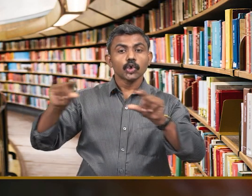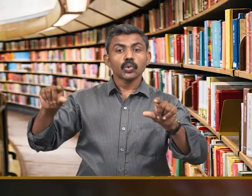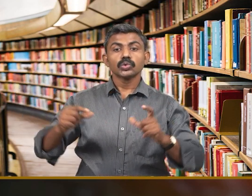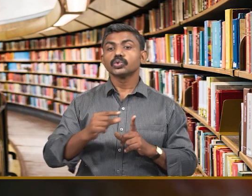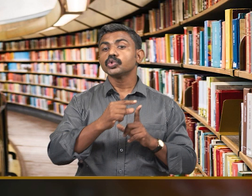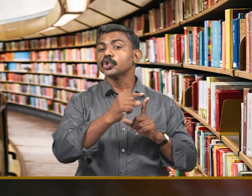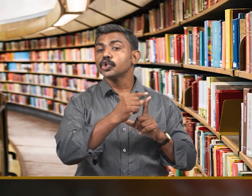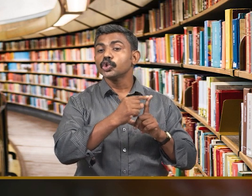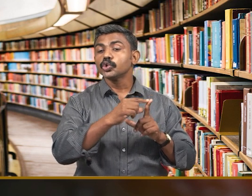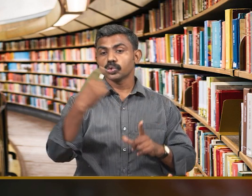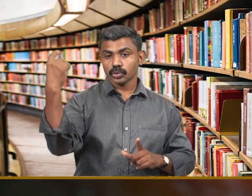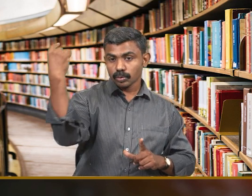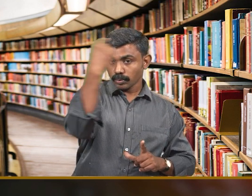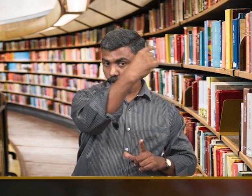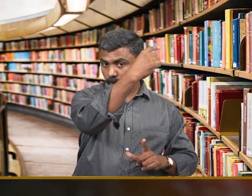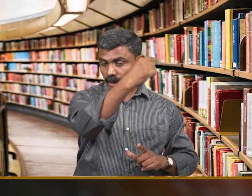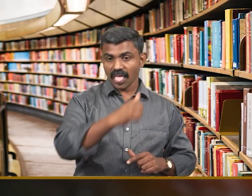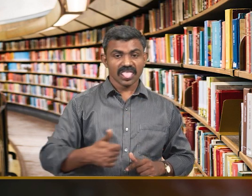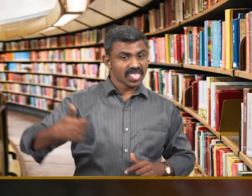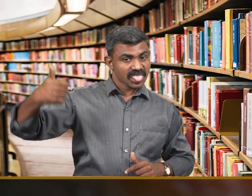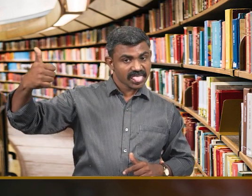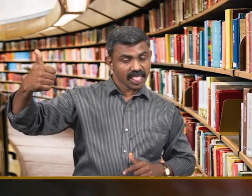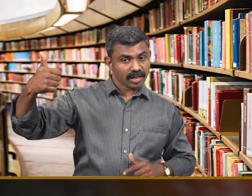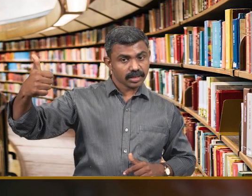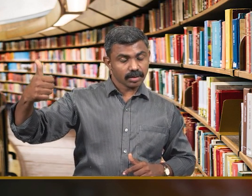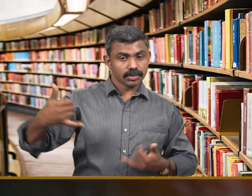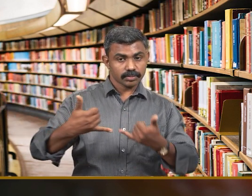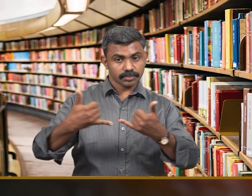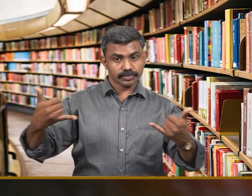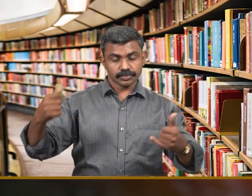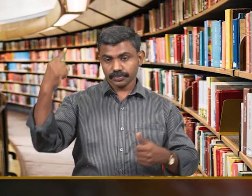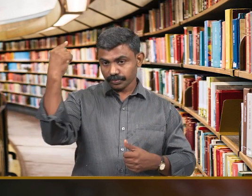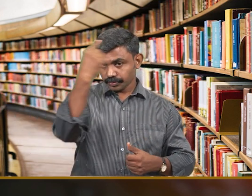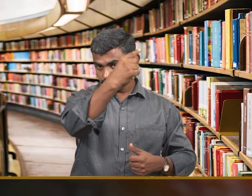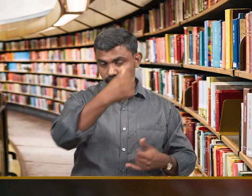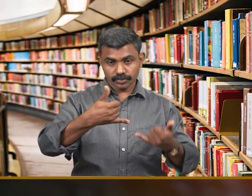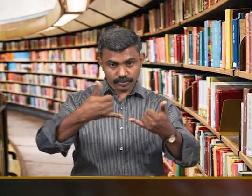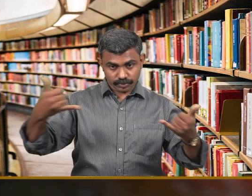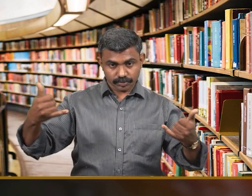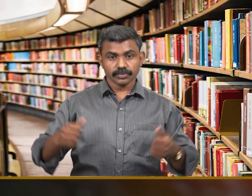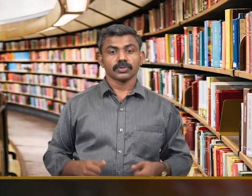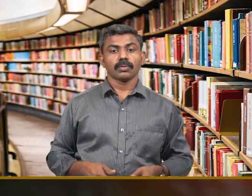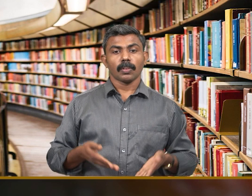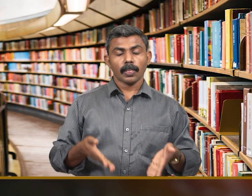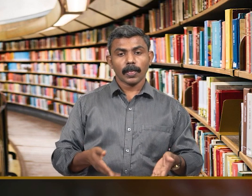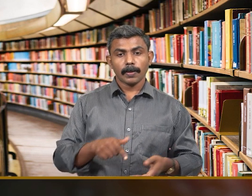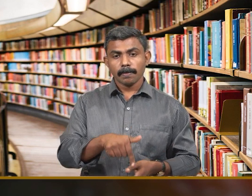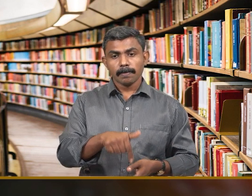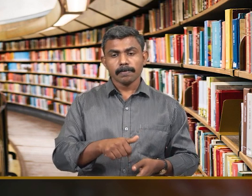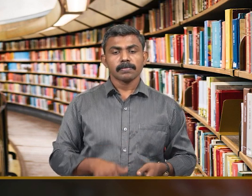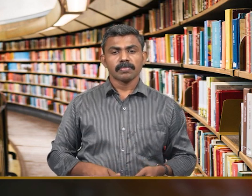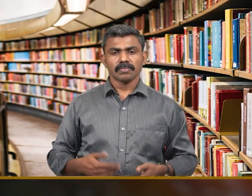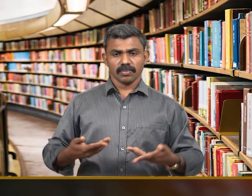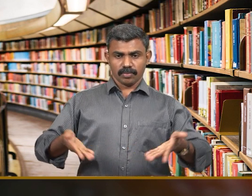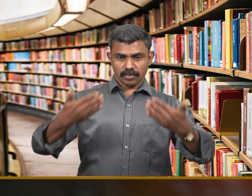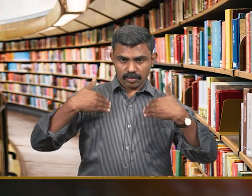சூட்டிக்கிறார். டியூஸ் அப்படின்னா என்னென்னா தலைவர் தான், இது ஒரு பொறுத்துக்கல கூட கேட்கலாம், டியூஸ்னா என்ன தலைவர் அப்படிங்கிற மாதிரி கேட்கலாம். ஸோ இது வந்து தனக்குத்தானே